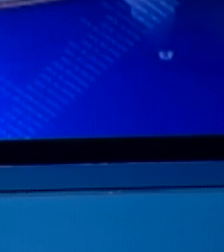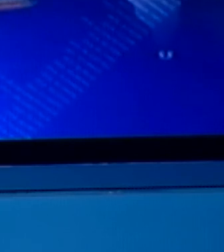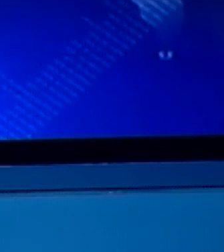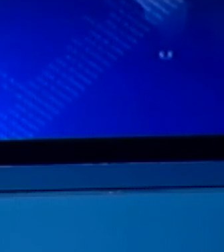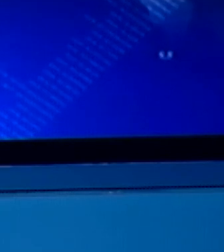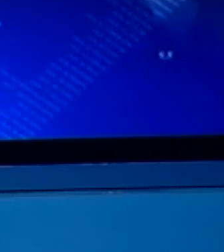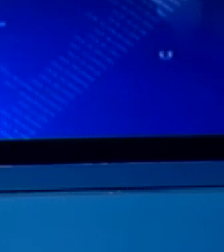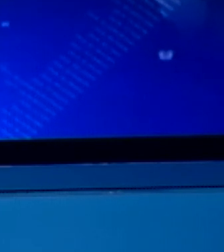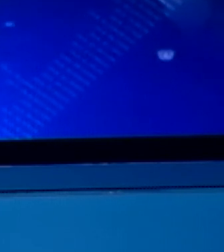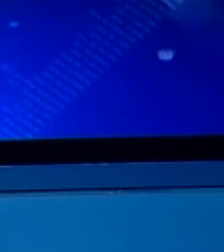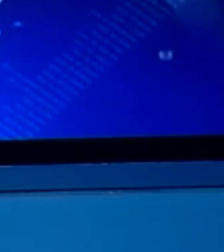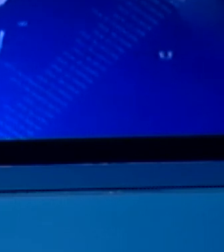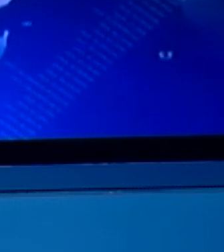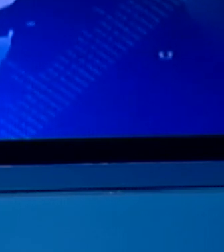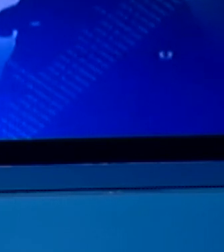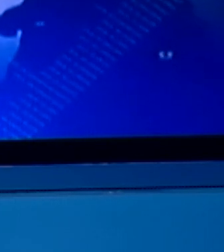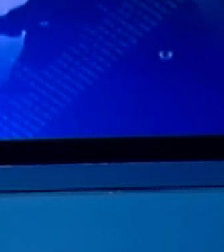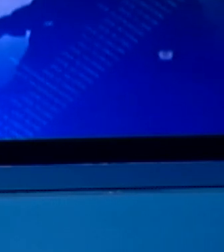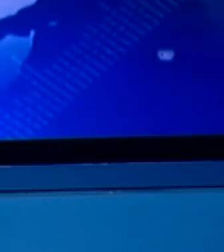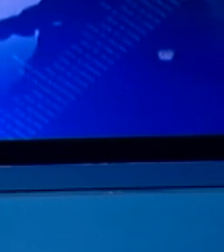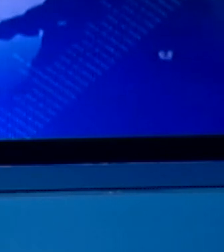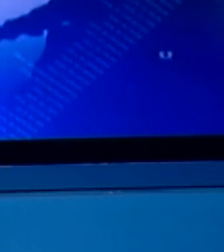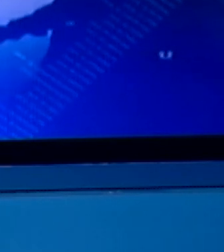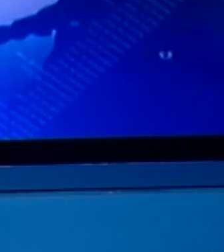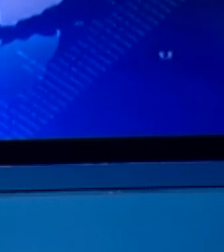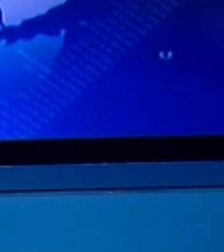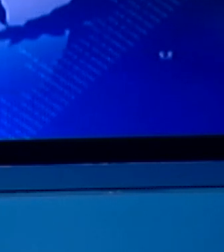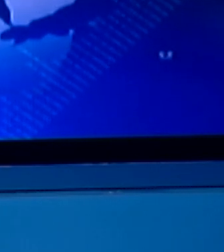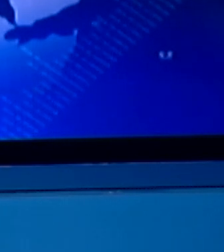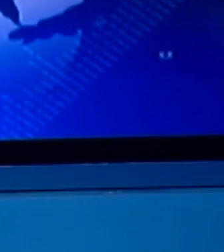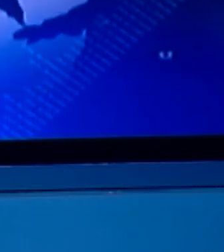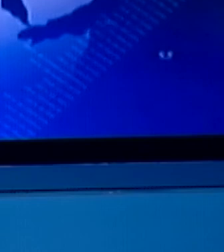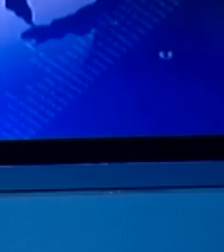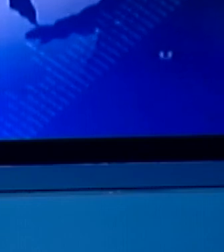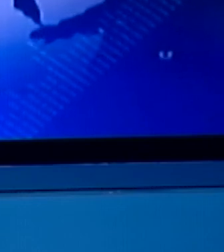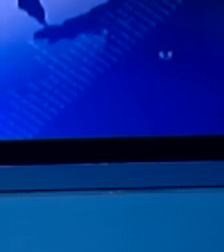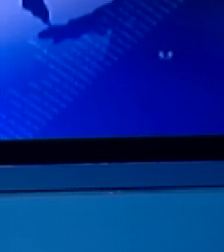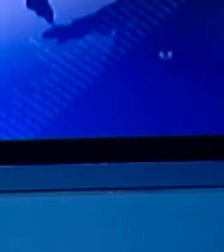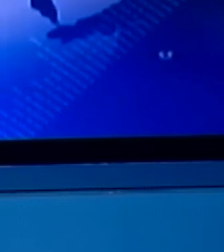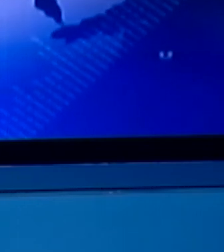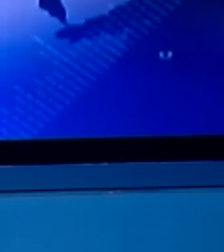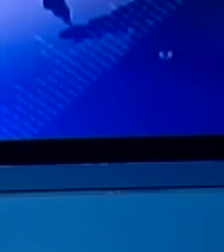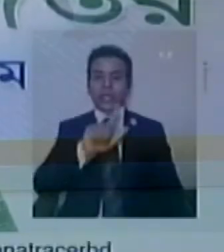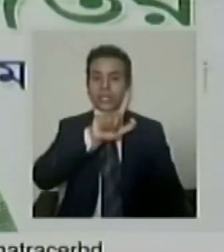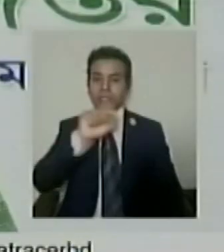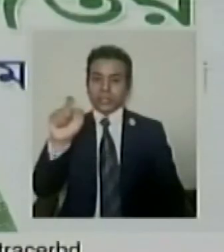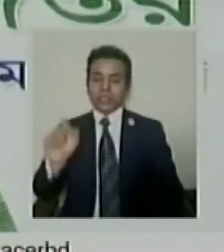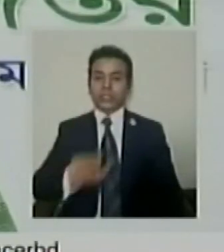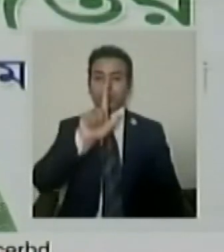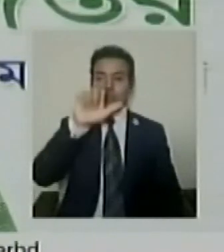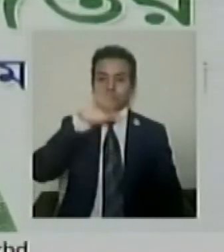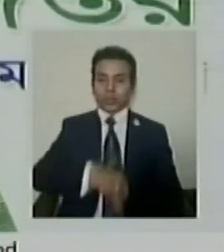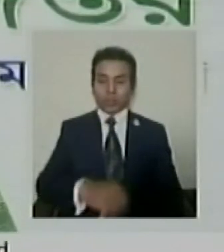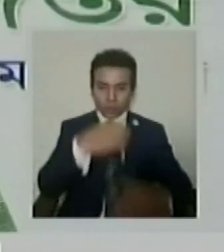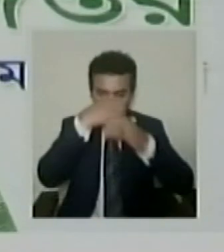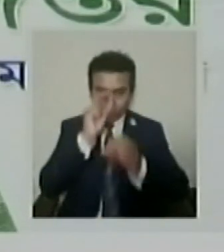আসসালামু আলাইকুম, এটিএন বাংলা প্রতি ঘন্টার সংবাদে সবাইকে স্বাগত জানাচ্ছি, আমি ওয়াহিবারিয়া। দেশে করোনা ভাইরাসে আরও 37 জনের মৃত্যু হয়েছে,